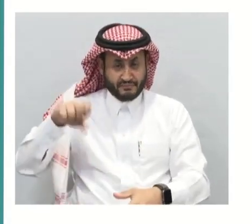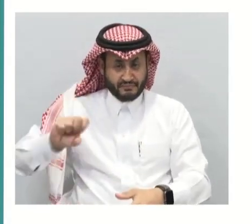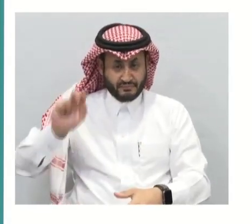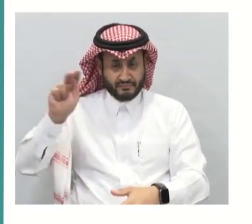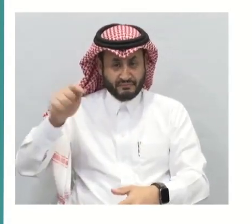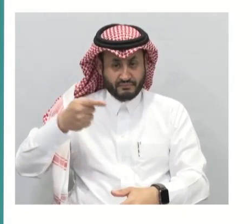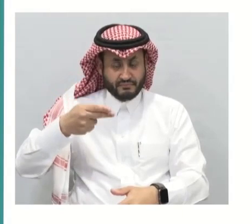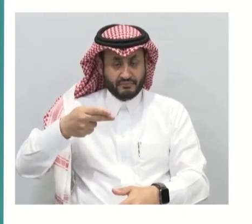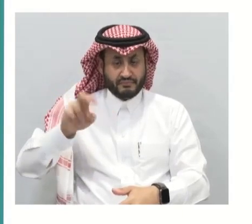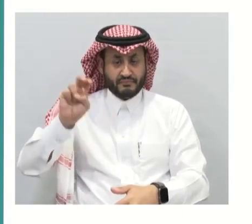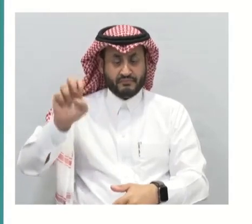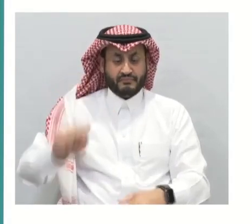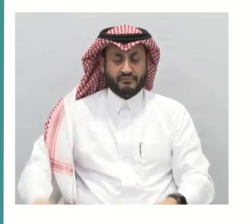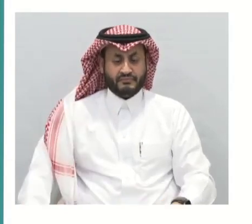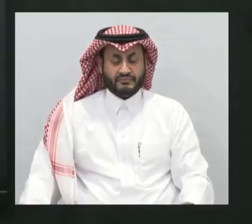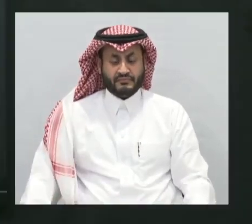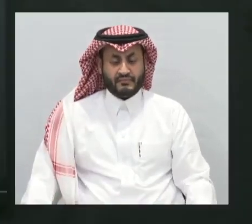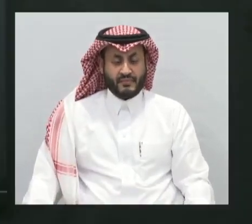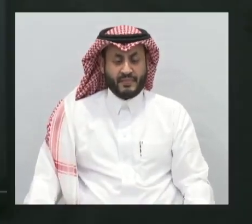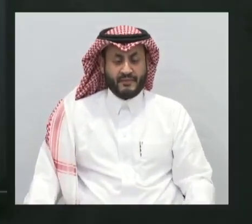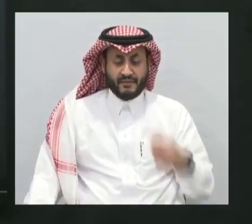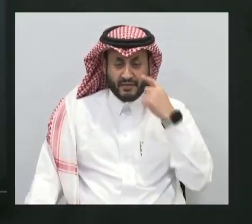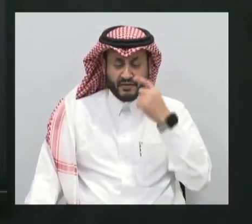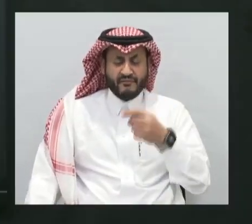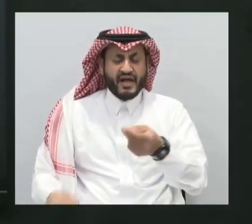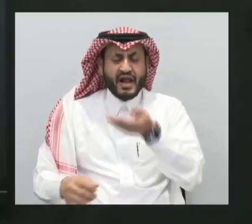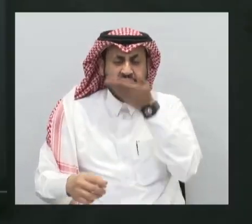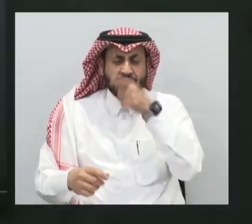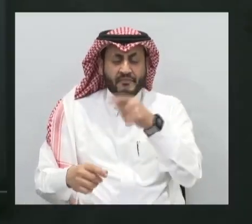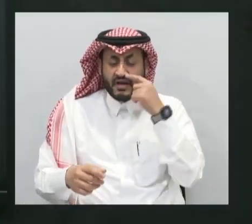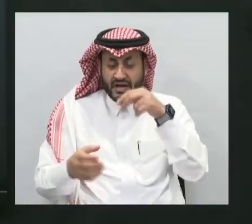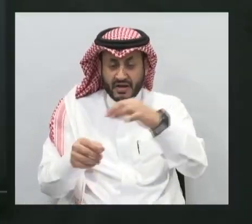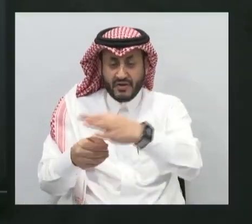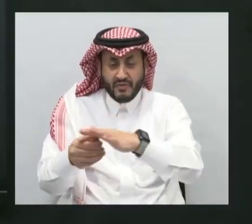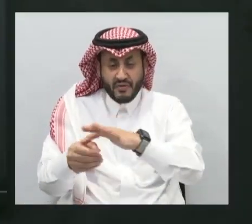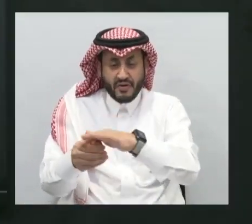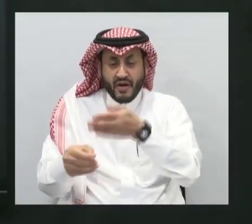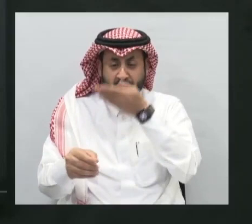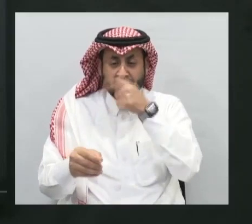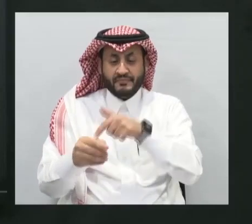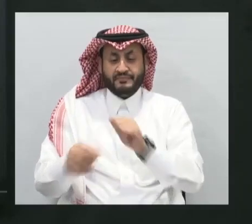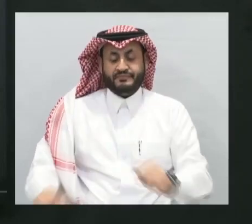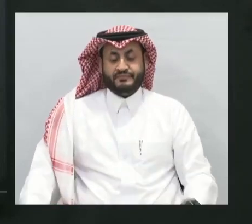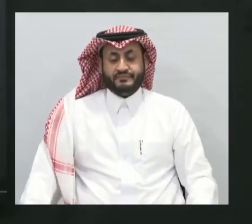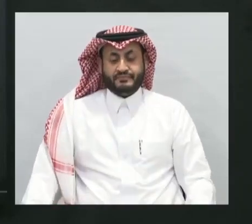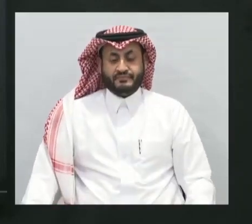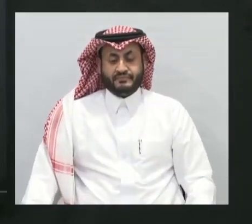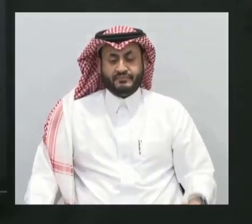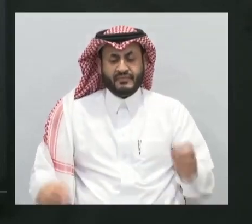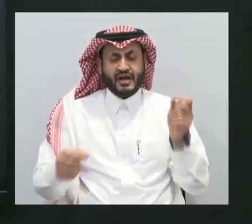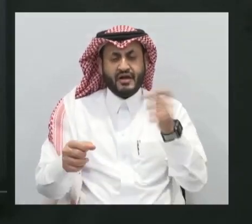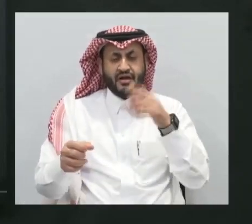في هذه القوقعه يوجد سائل يوجد سائل حينما تصل هذه